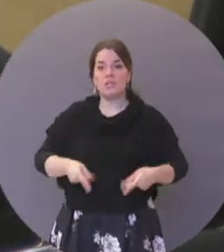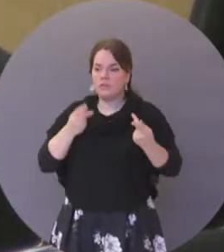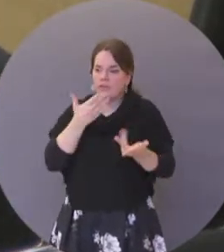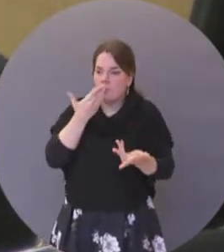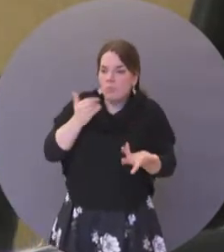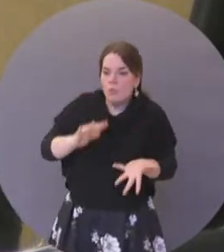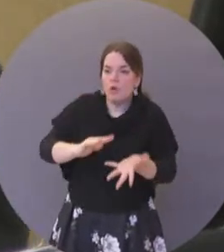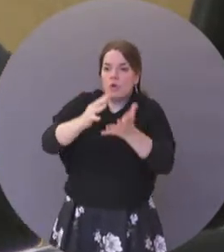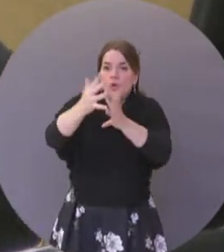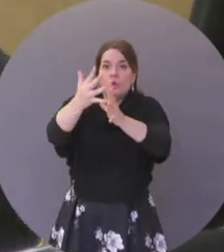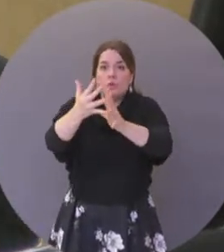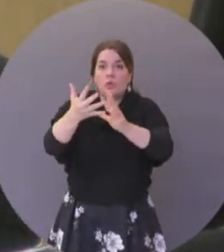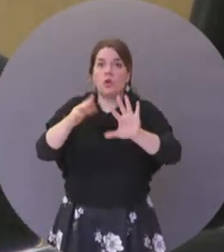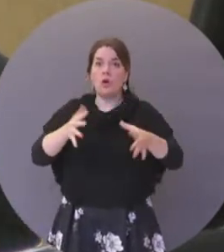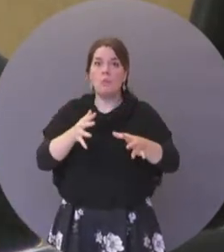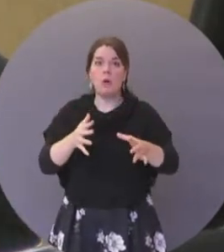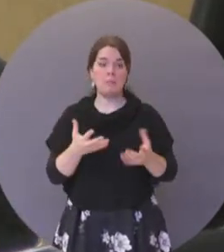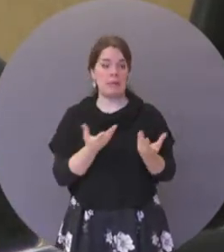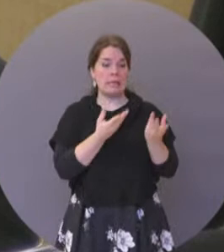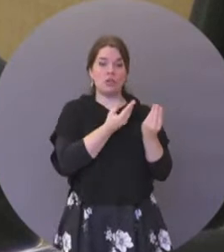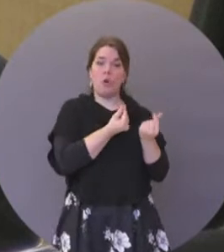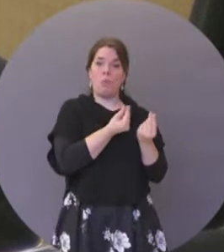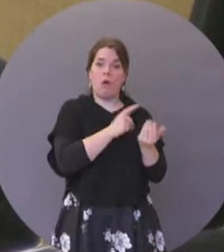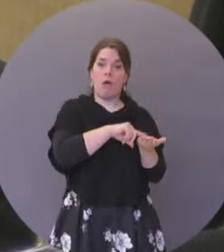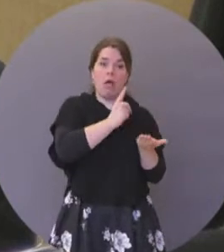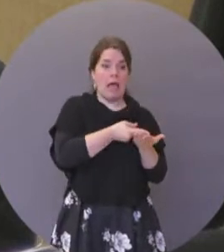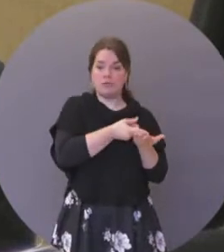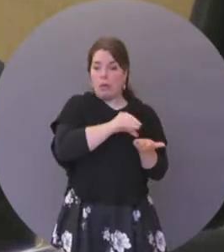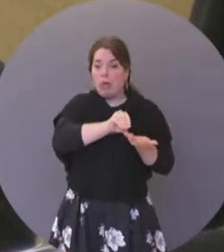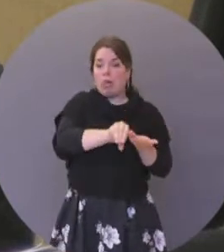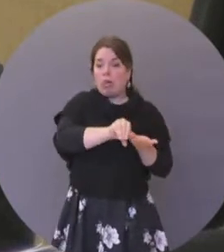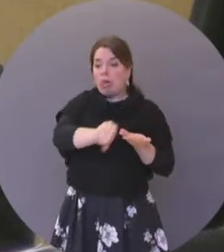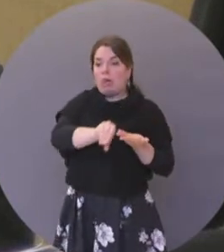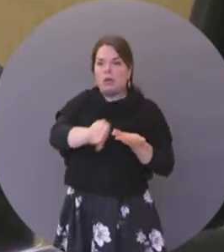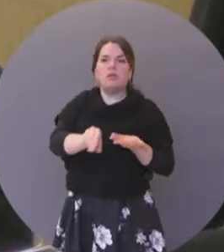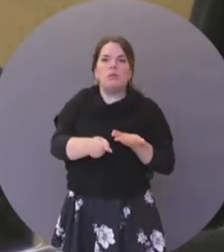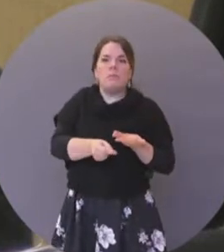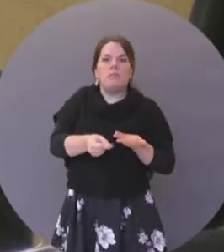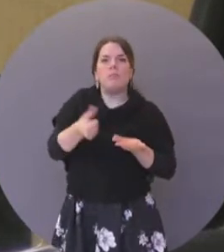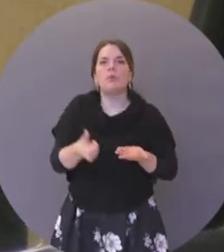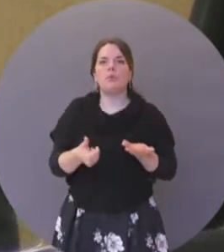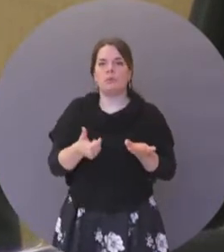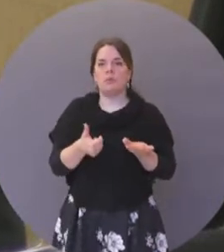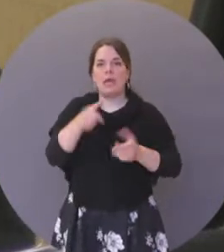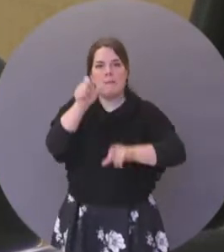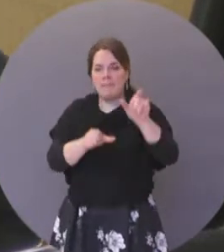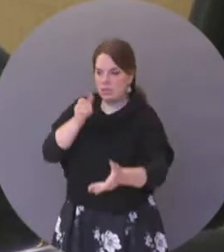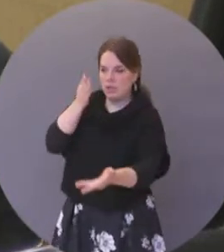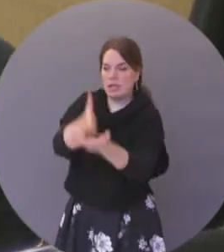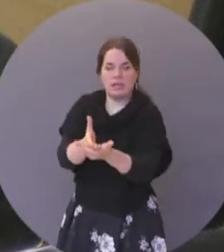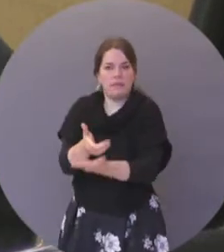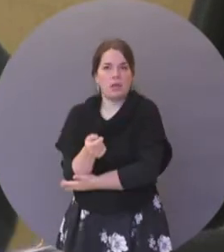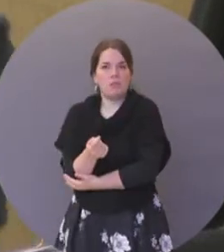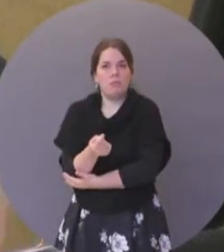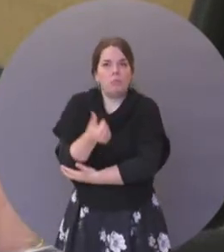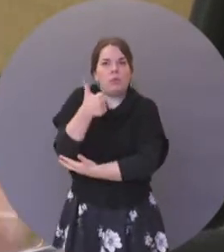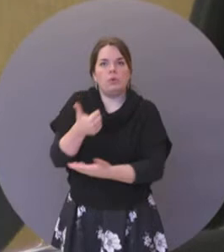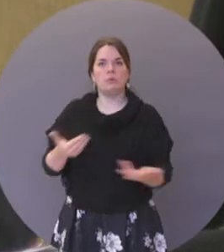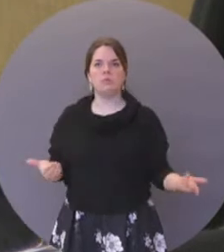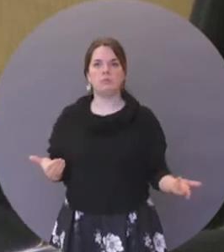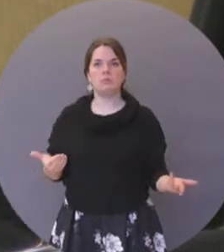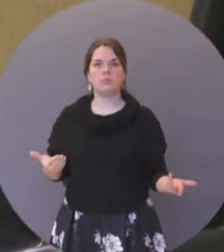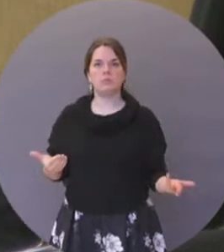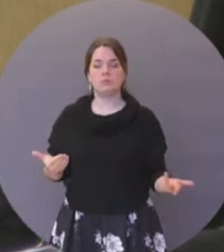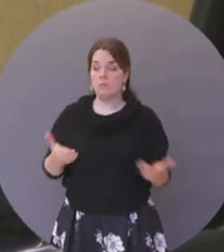financiers non plus suivent pas ni les moyens personnels ni les moyens financiers de suivre et donc comment ça va se passer